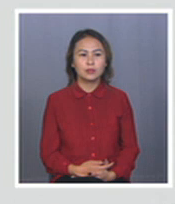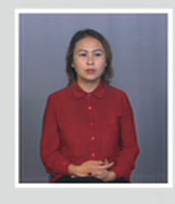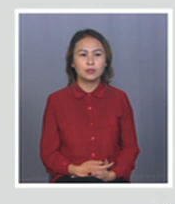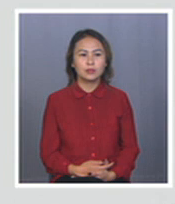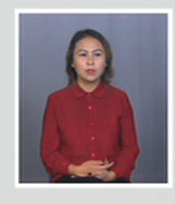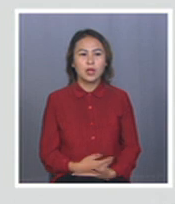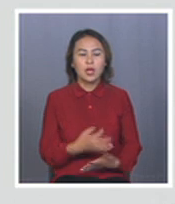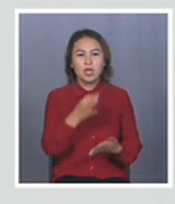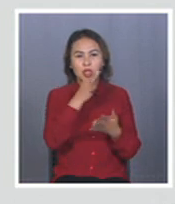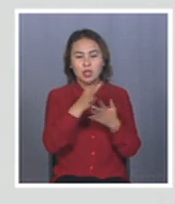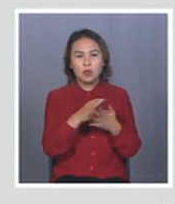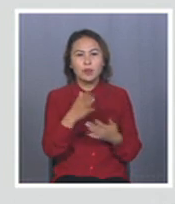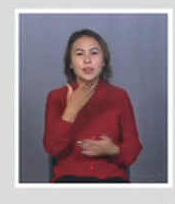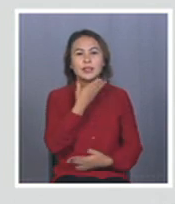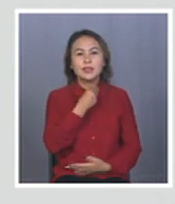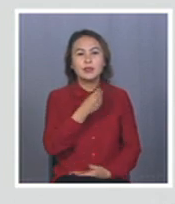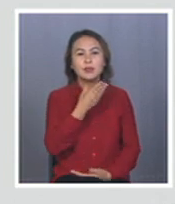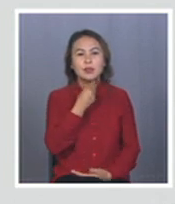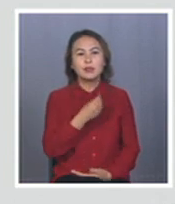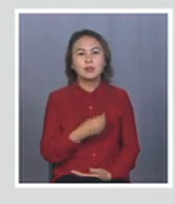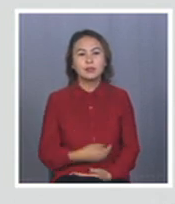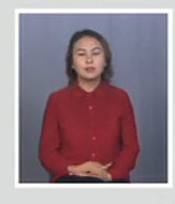Жауап Семей.